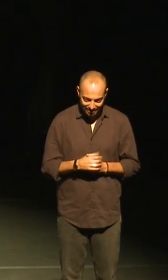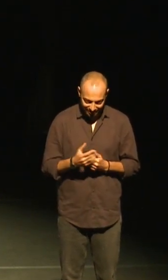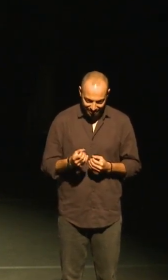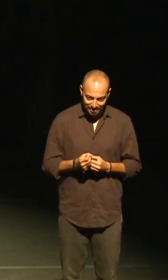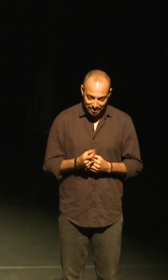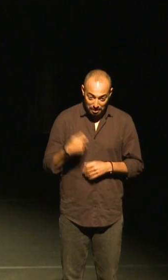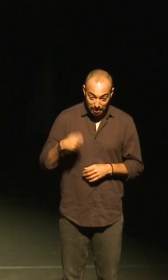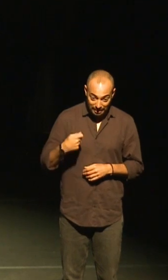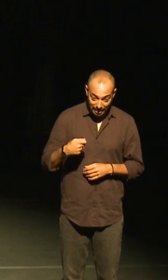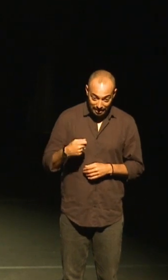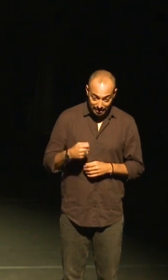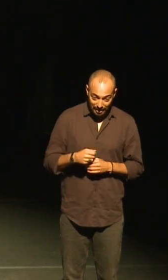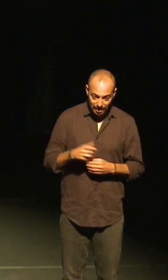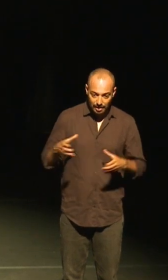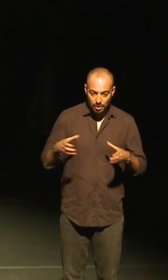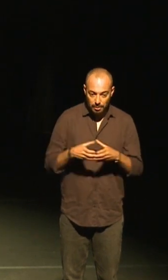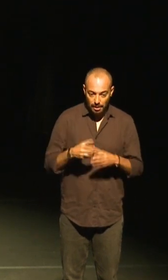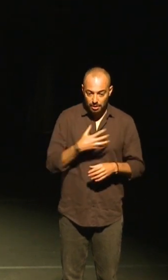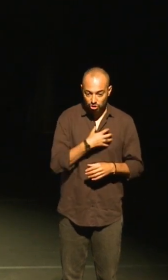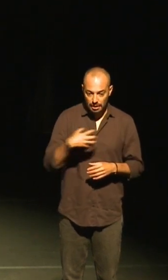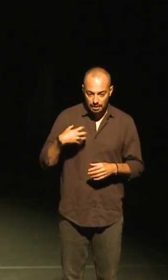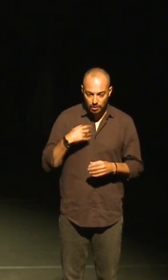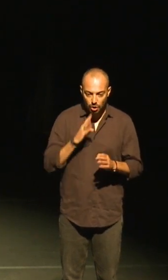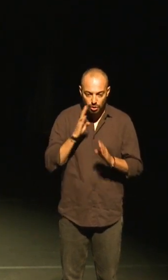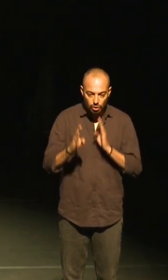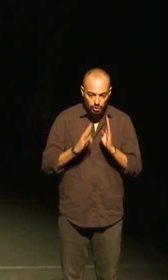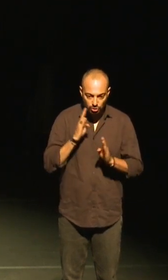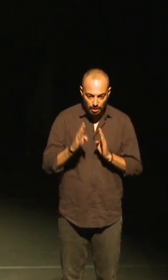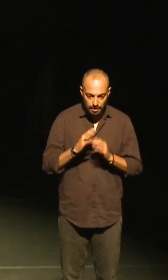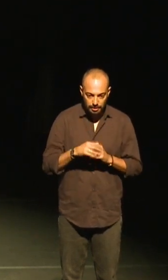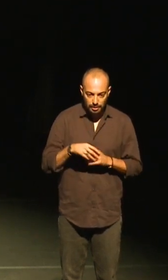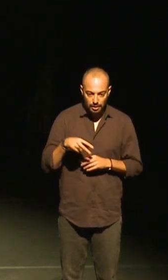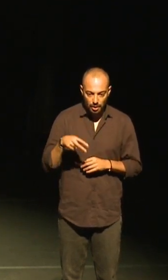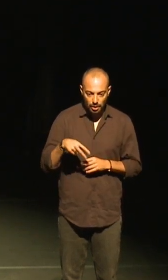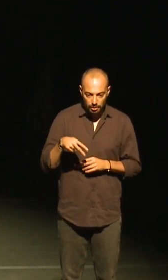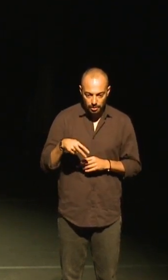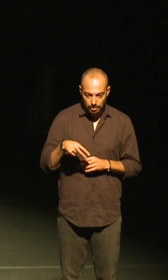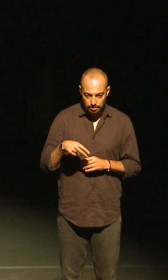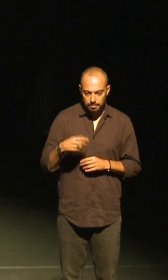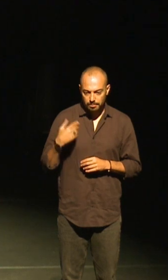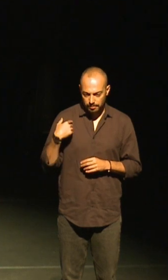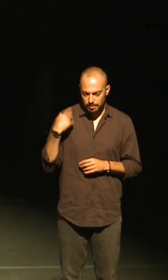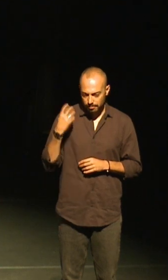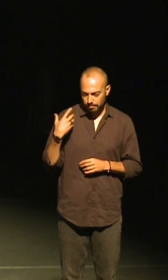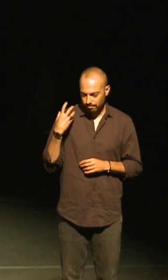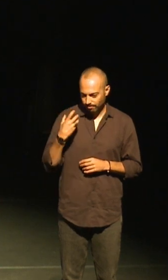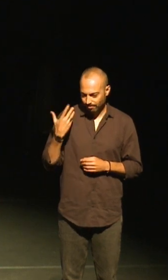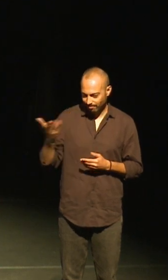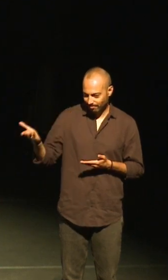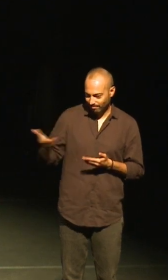comitato scientifico dei parchi consulente di Newton uomo che io ho avuto l'onore con l'ansia di Sinco di sposare